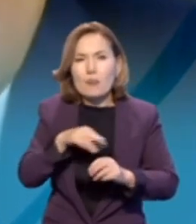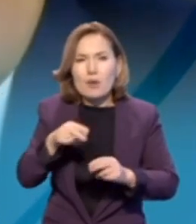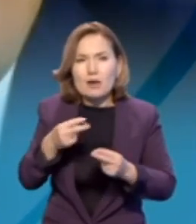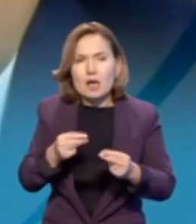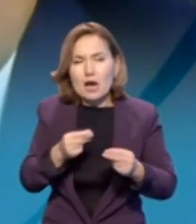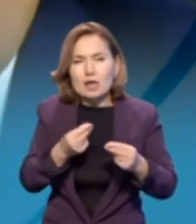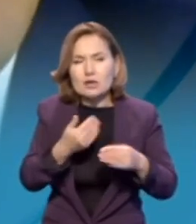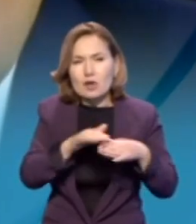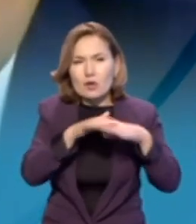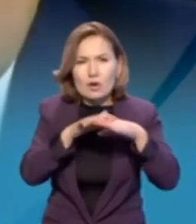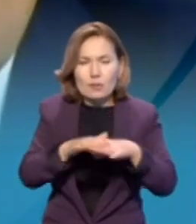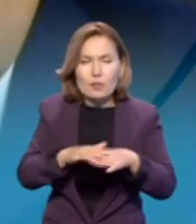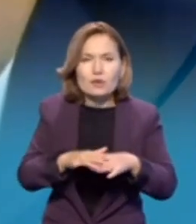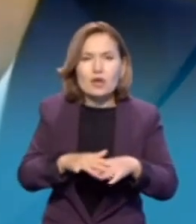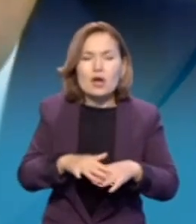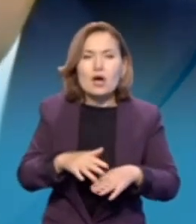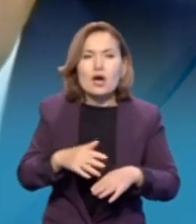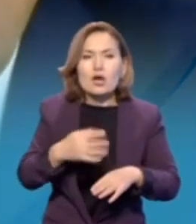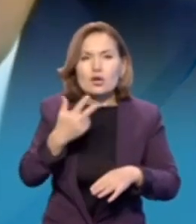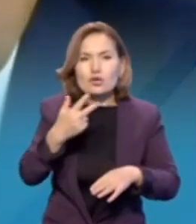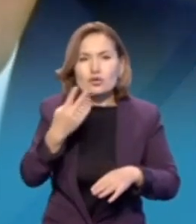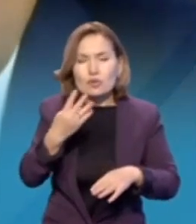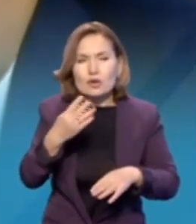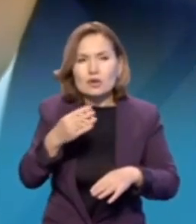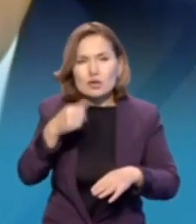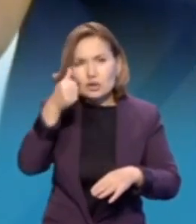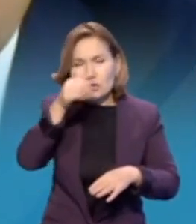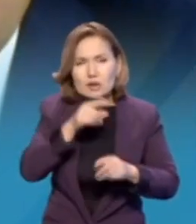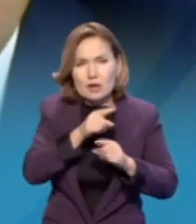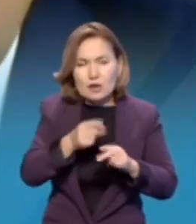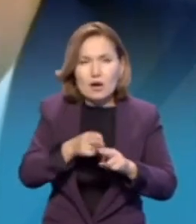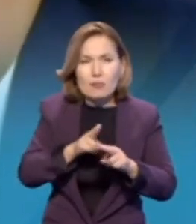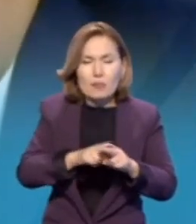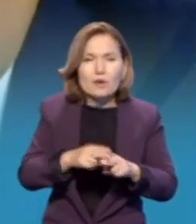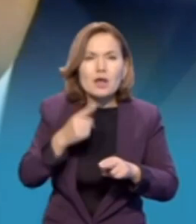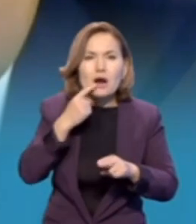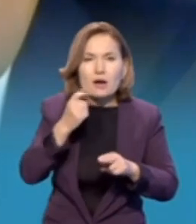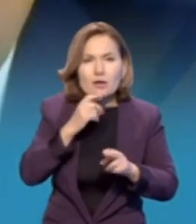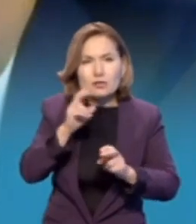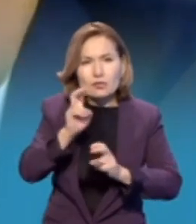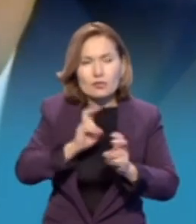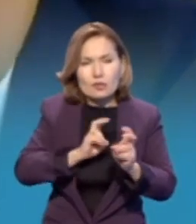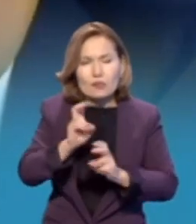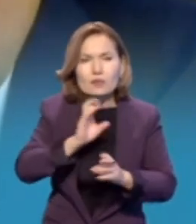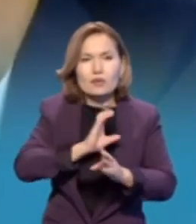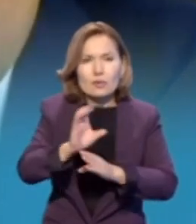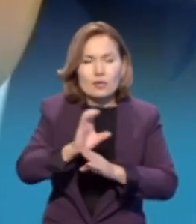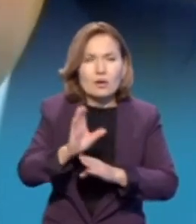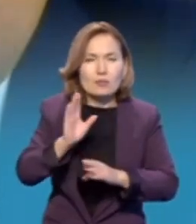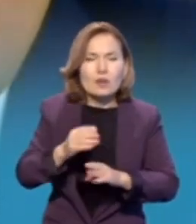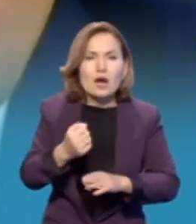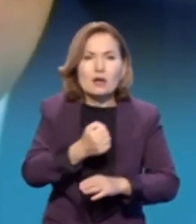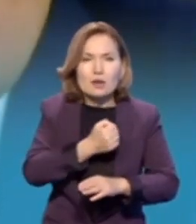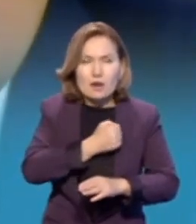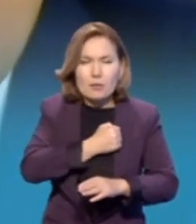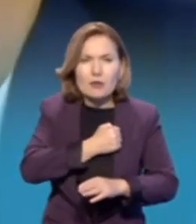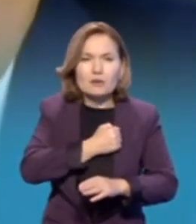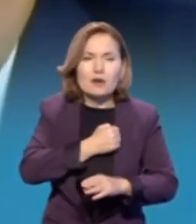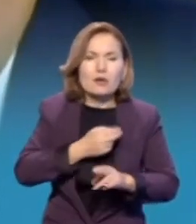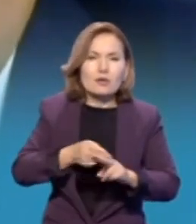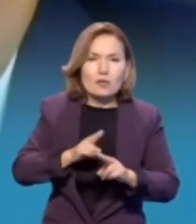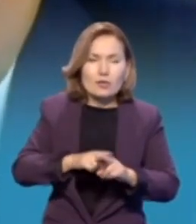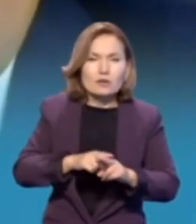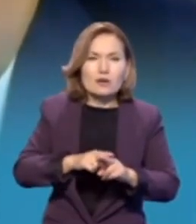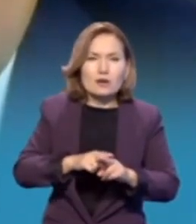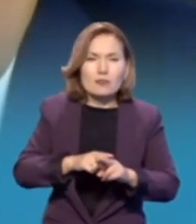бөліп, соңғы 3-4 жылдың ішінде бұны қант құрағыменен жұмыс істеуге бейімдеп жатырмыз. Бірақ өкінішке орай біздің әріптесіміз әлі